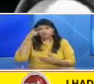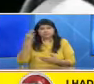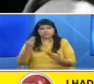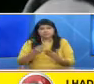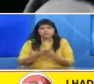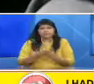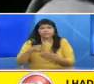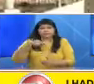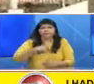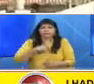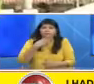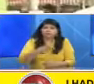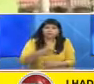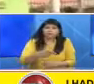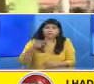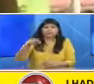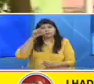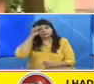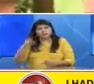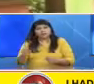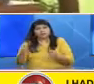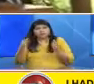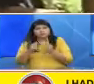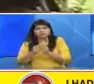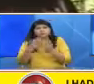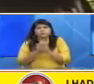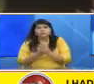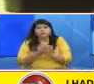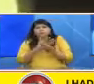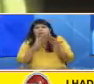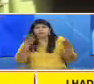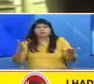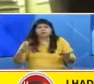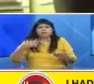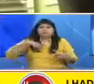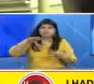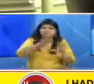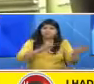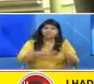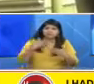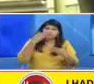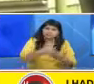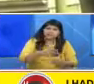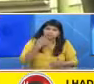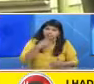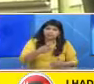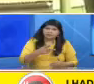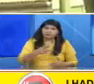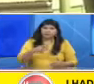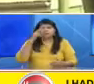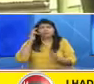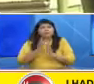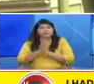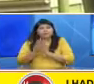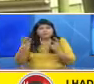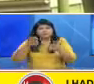है कि मुझे पूज्य महात्मा गांधी से जुड़ी कई महत्वपूर्ण जगहों पर जाकर के नमन करने